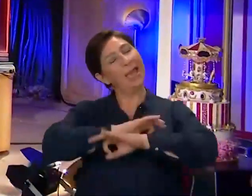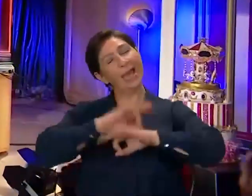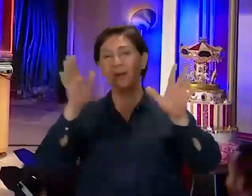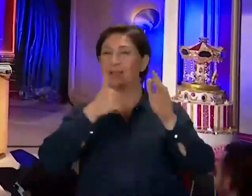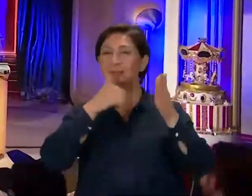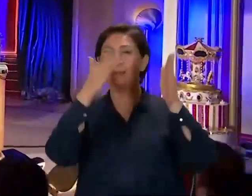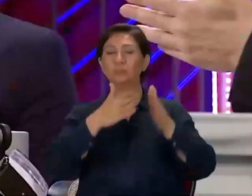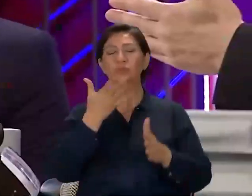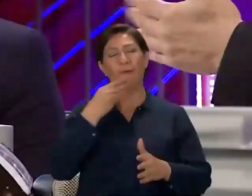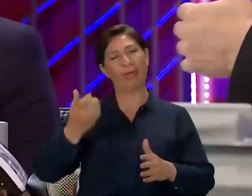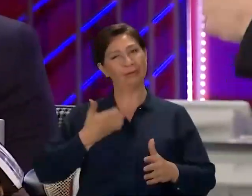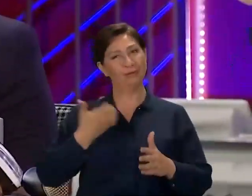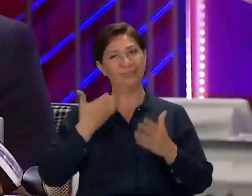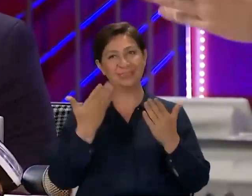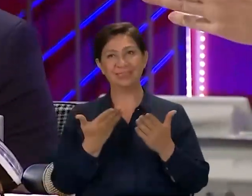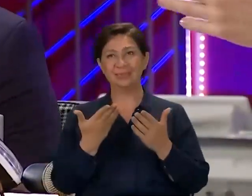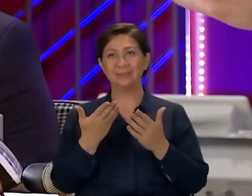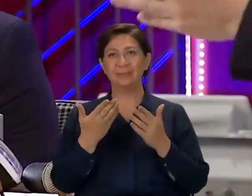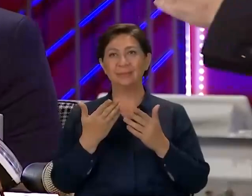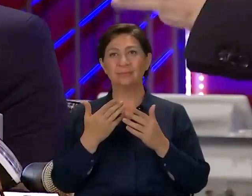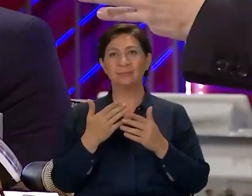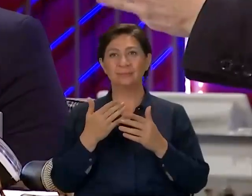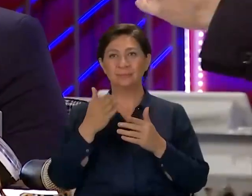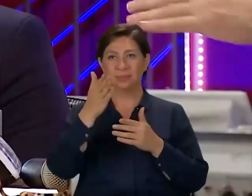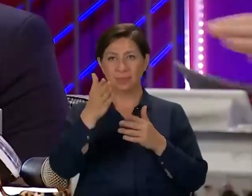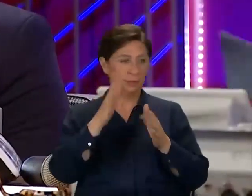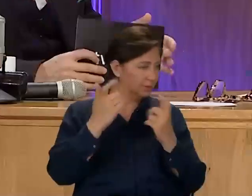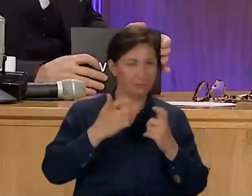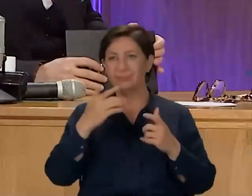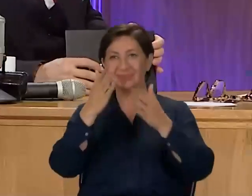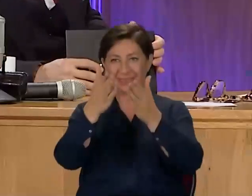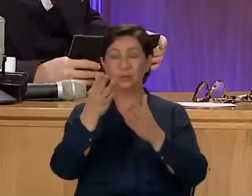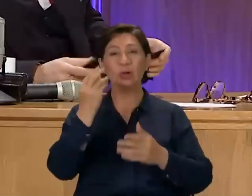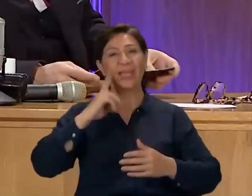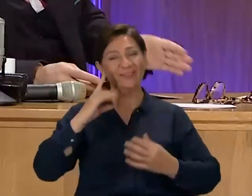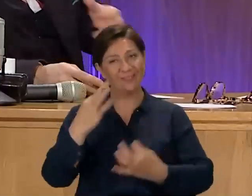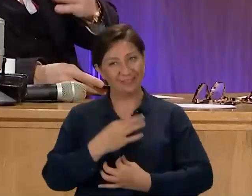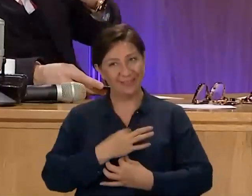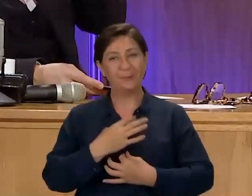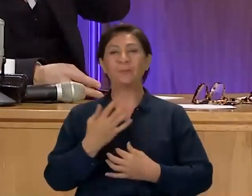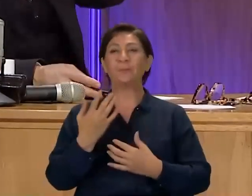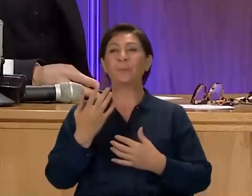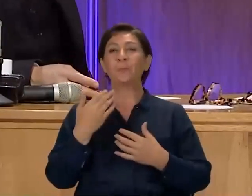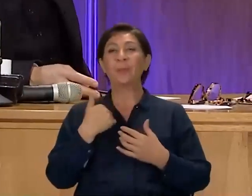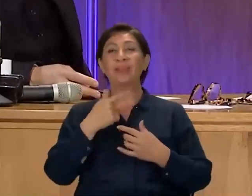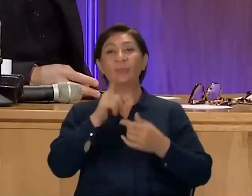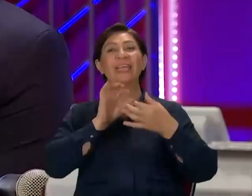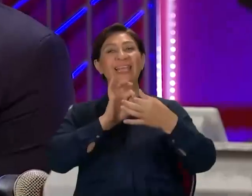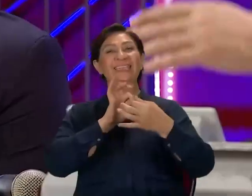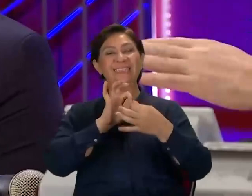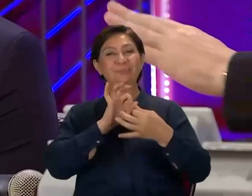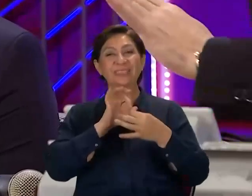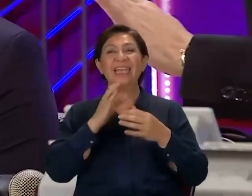Harikulade bir adam. Çok yakışıklı. Nerede? Çok sensin o. Çok efendi. Ben de bu